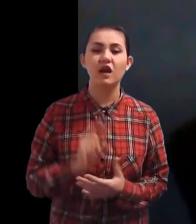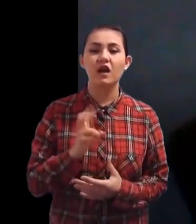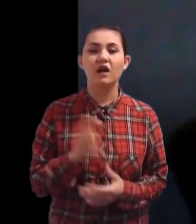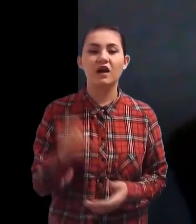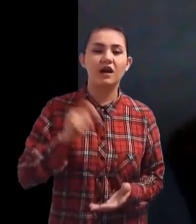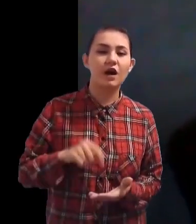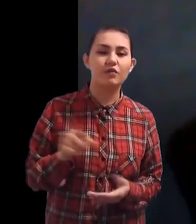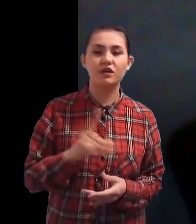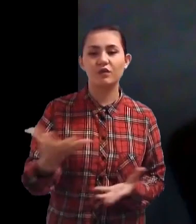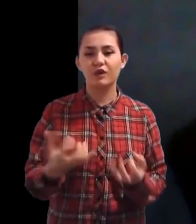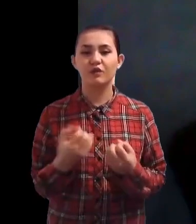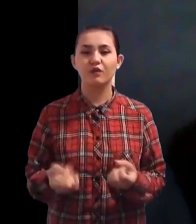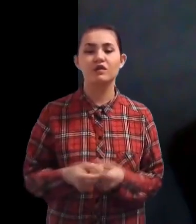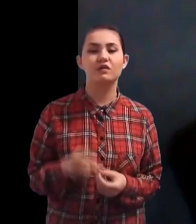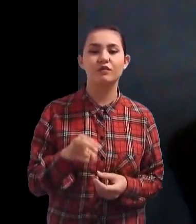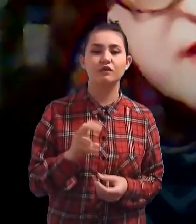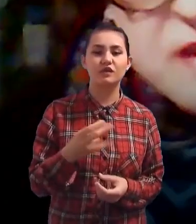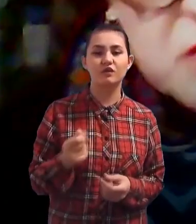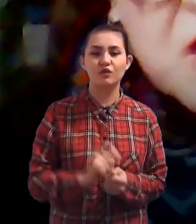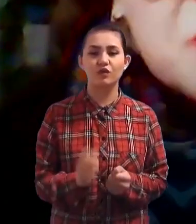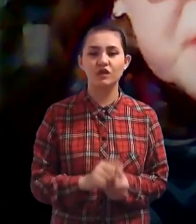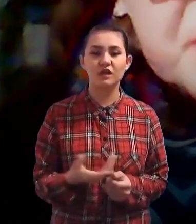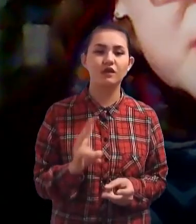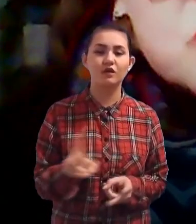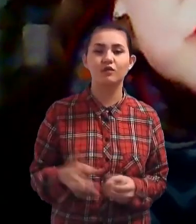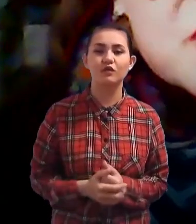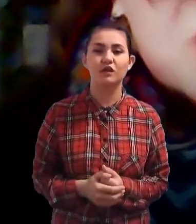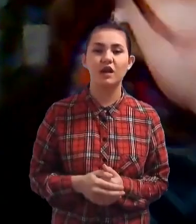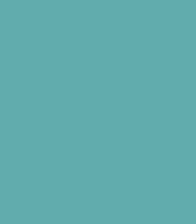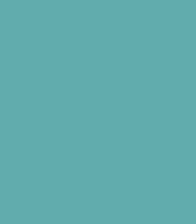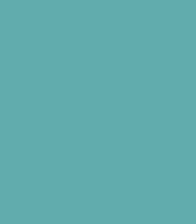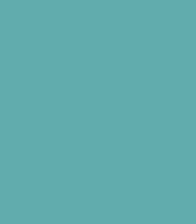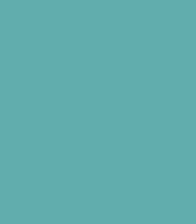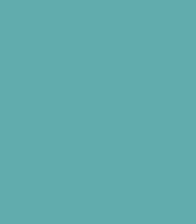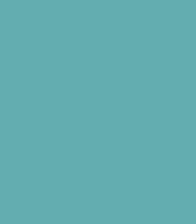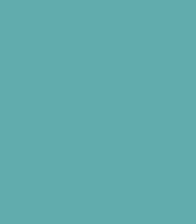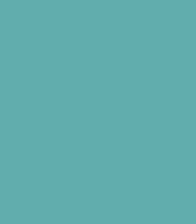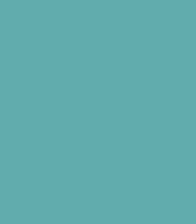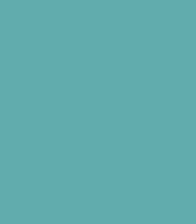там что-то приходит, приносит в кошельки кому-то или, не знаю, там, предприятию. Ну и слава Богу.